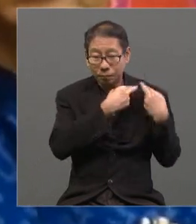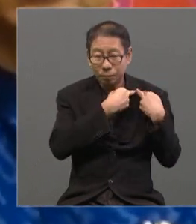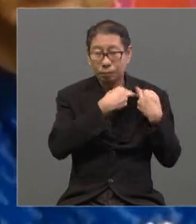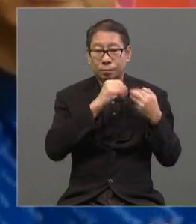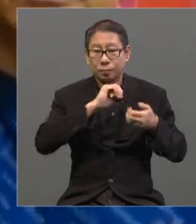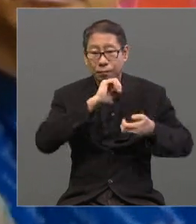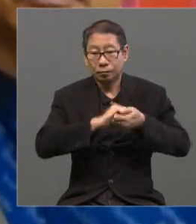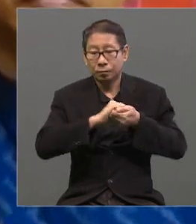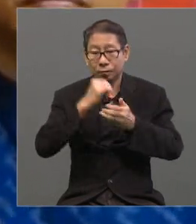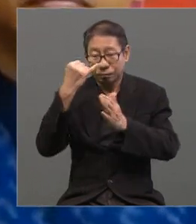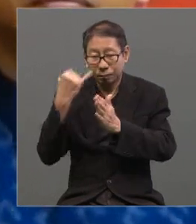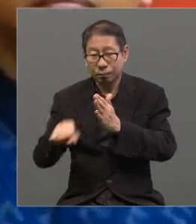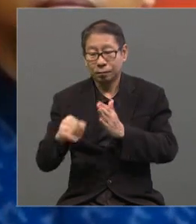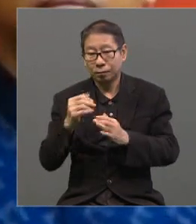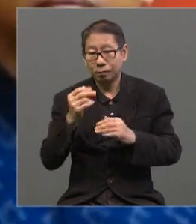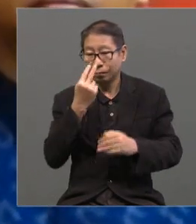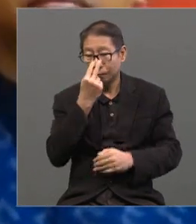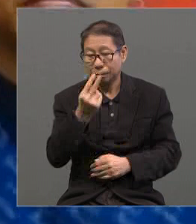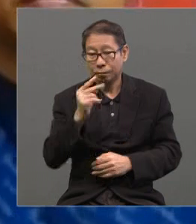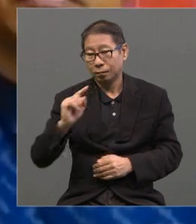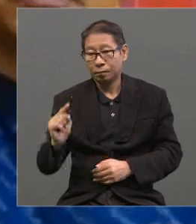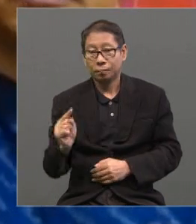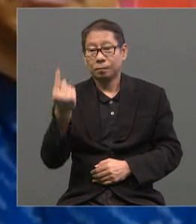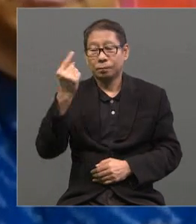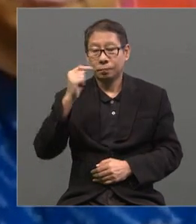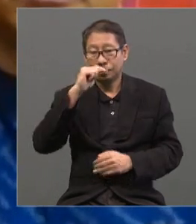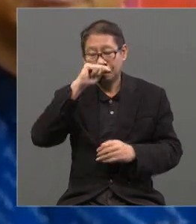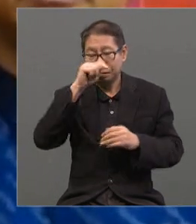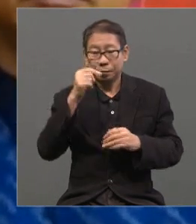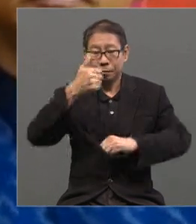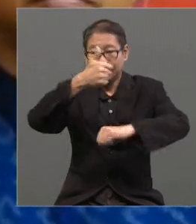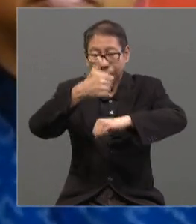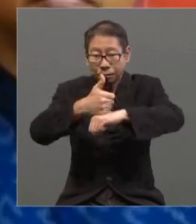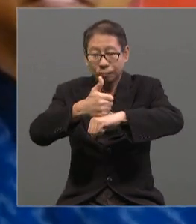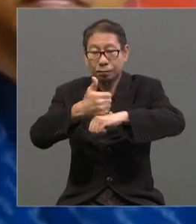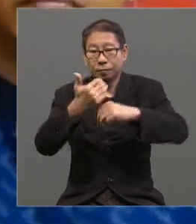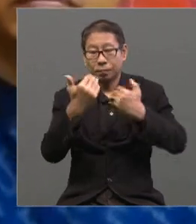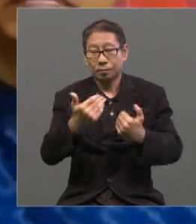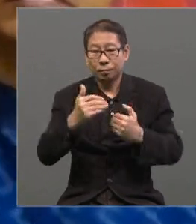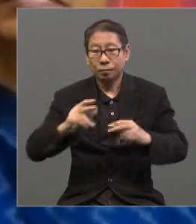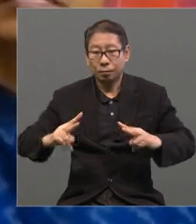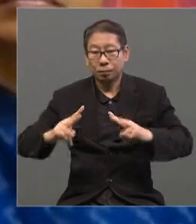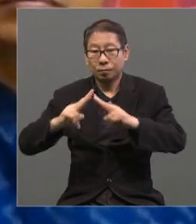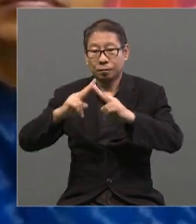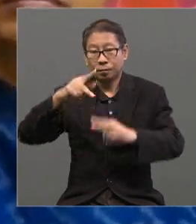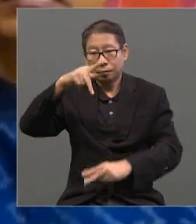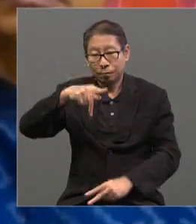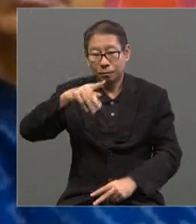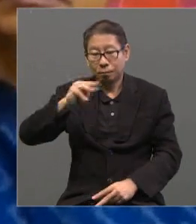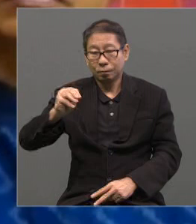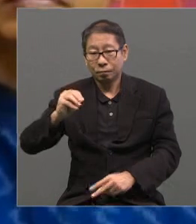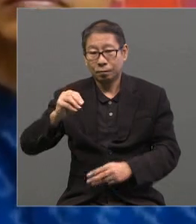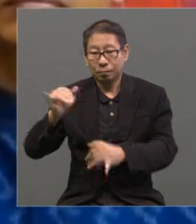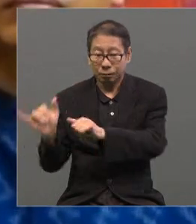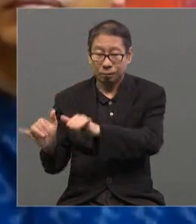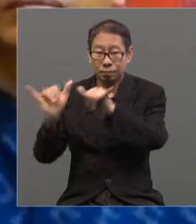เพราะนั้นก็ต้องไปไล่ดูต่อนะครับนะว่าในส่วนของผู้ปกครองนะครับซึ่งขณะนี้ทางกระทรวงเนี่ยได้มีคำสั่งให้ผู้ช่วยการแล้วน